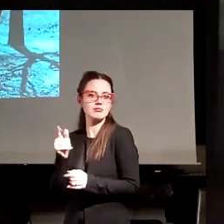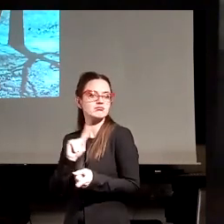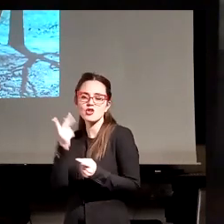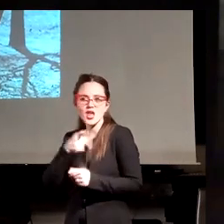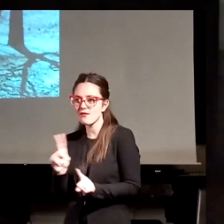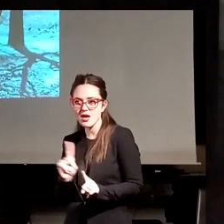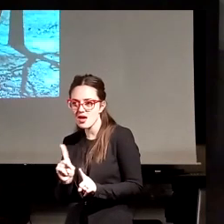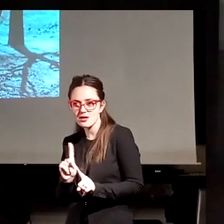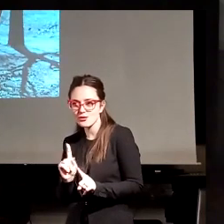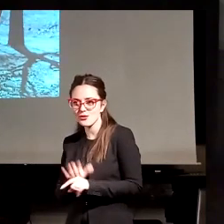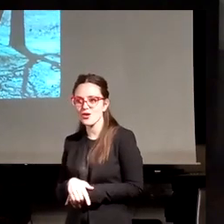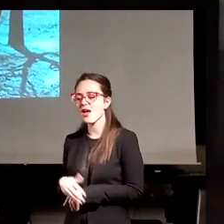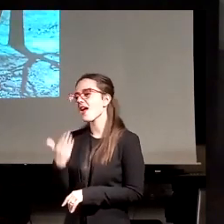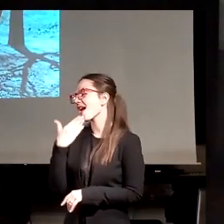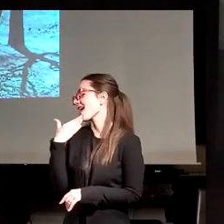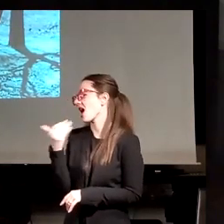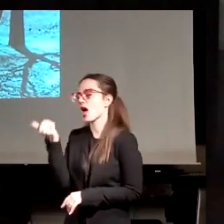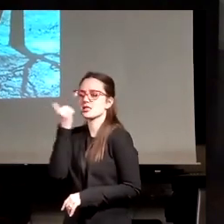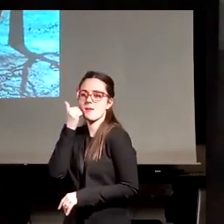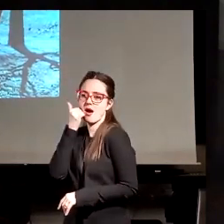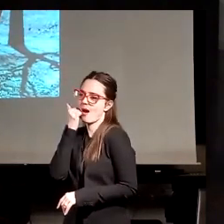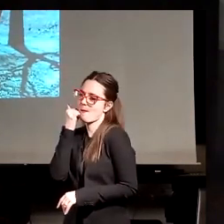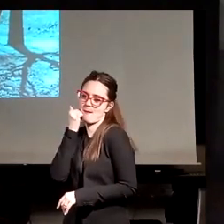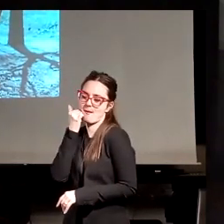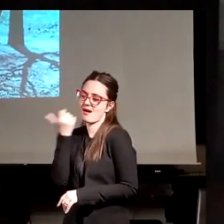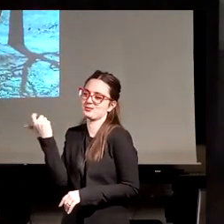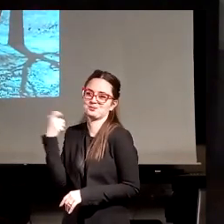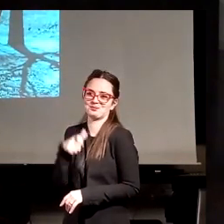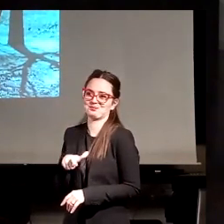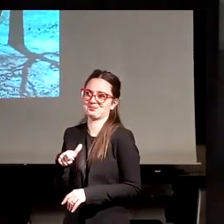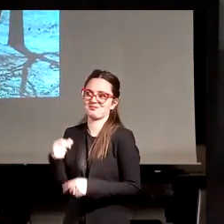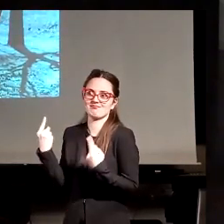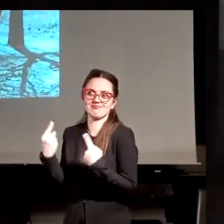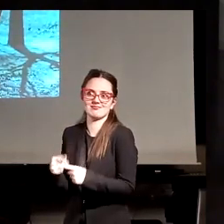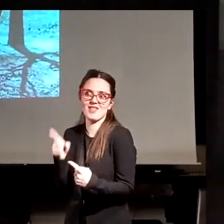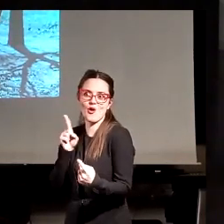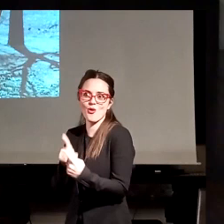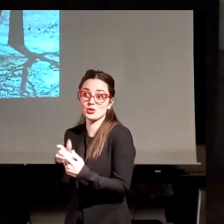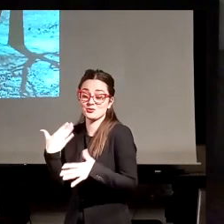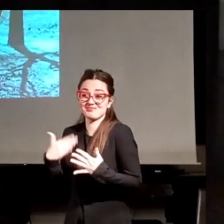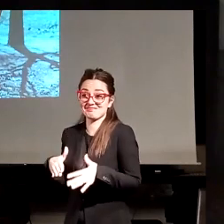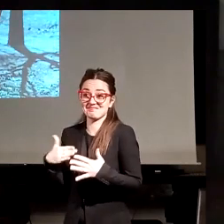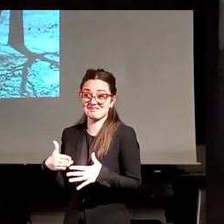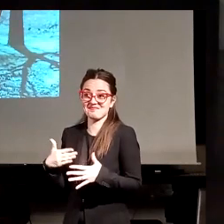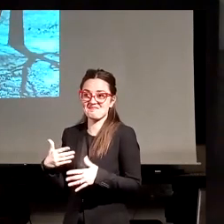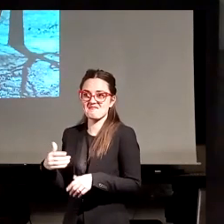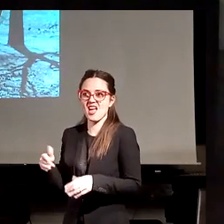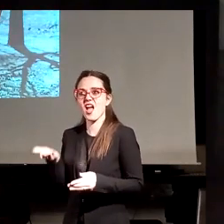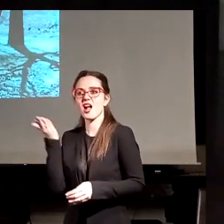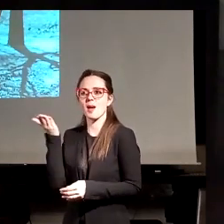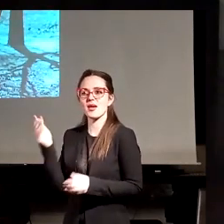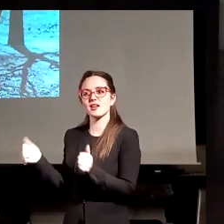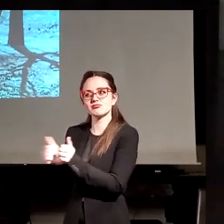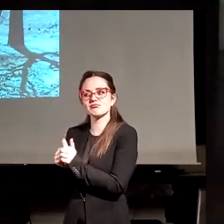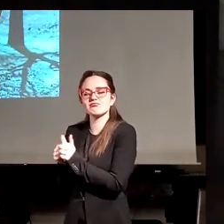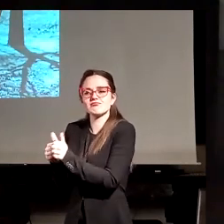devo ringraziarlo per tutta la vita perché è stata una cosa c'è io stato accompagnato questo cameriere questo ha bussato